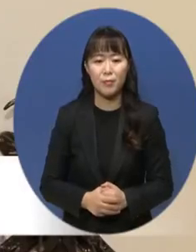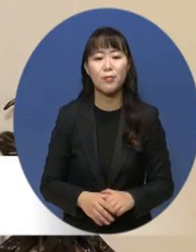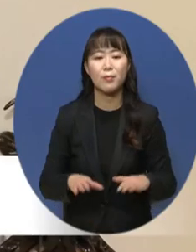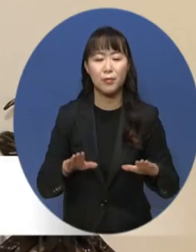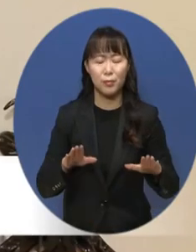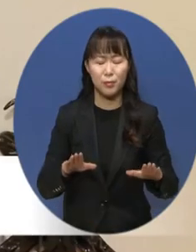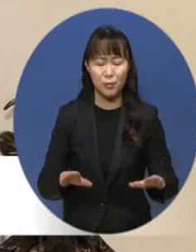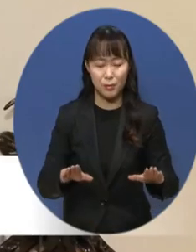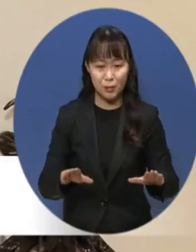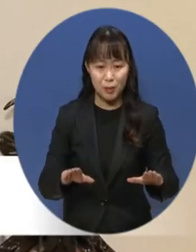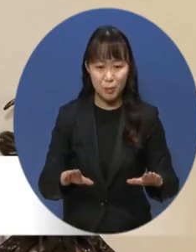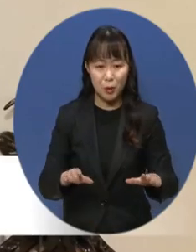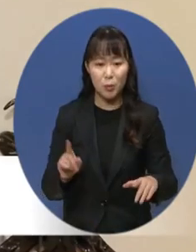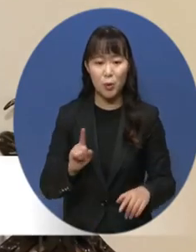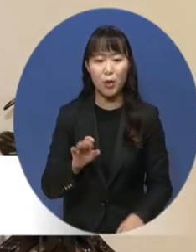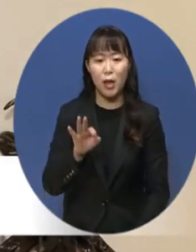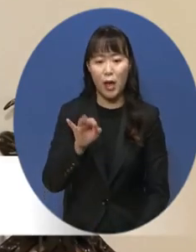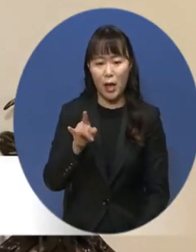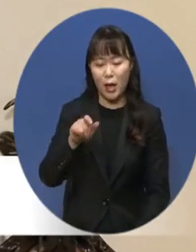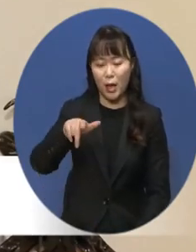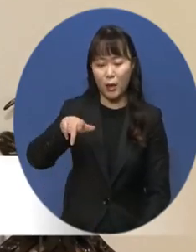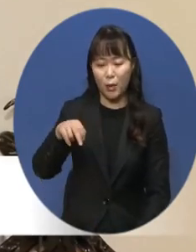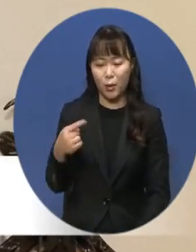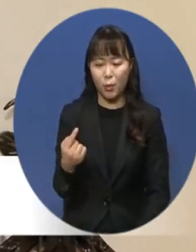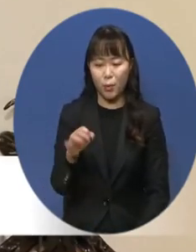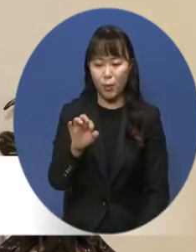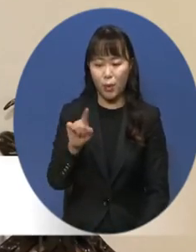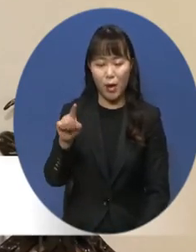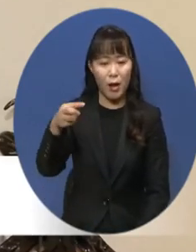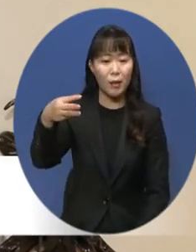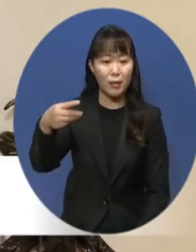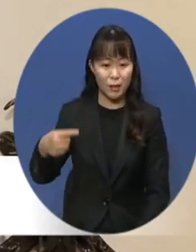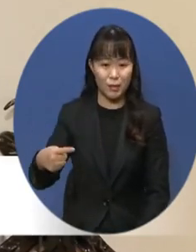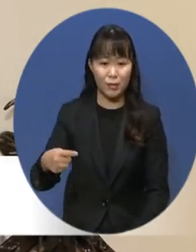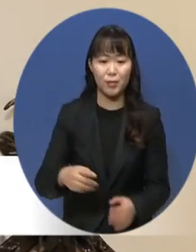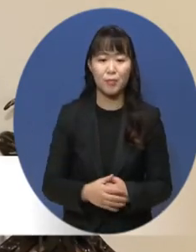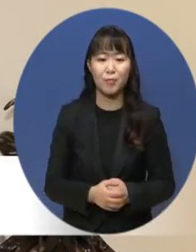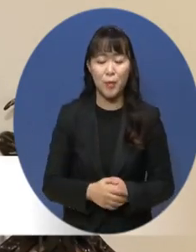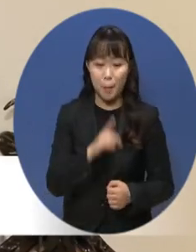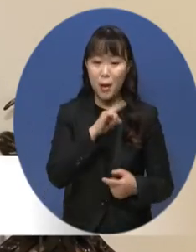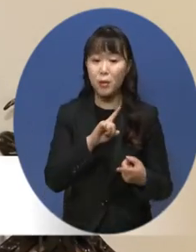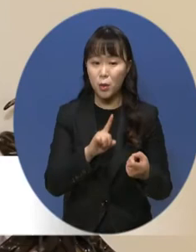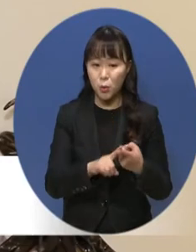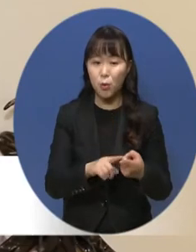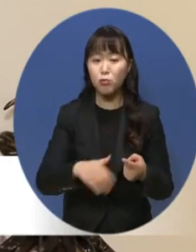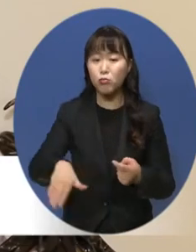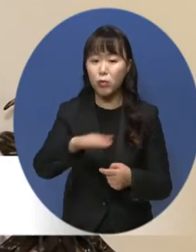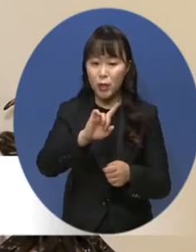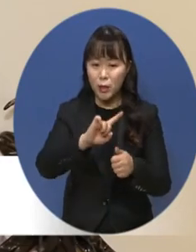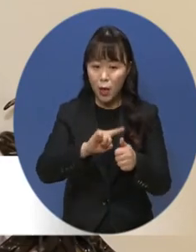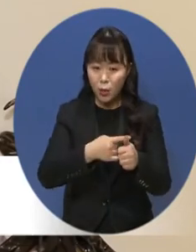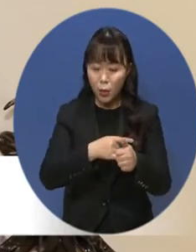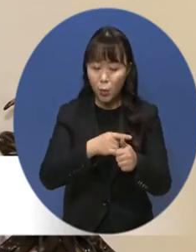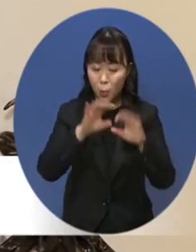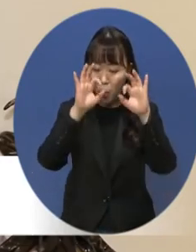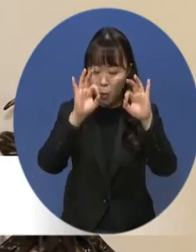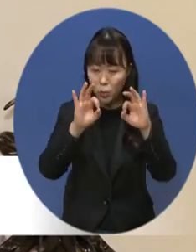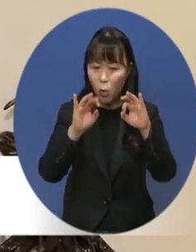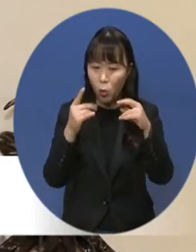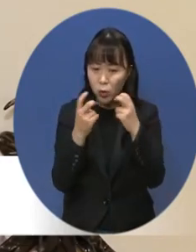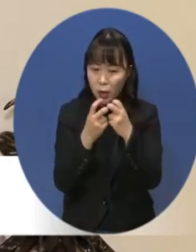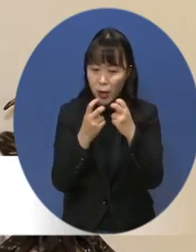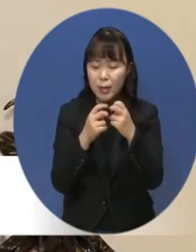이번 전시는 에코 아트인데요. 말 그대로 우리가 어떻게 자연을